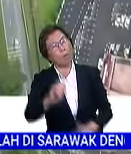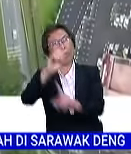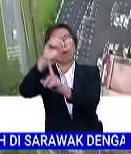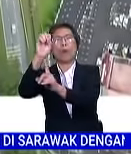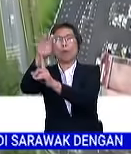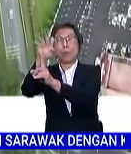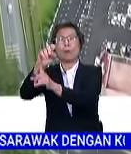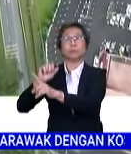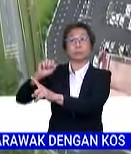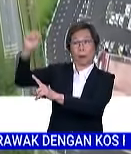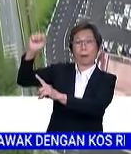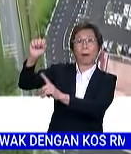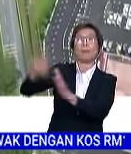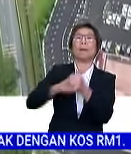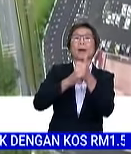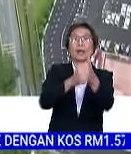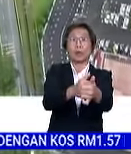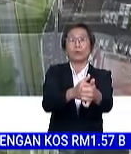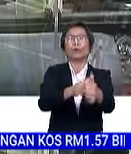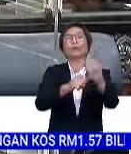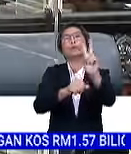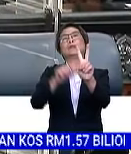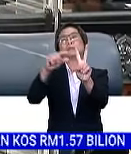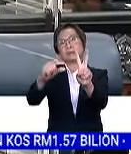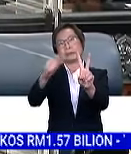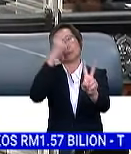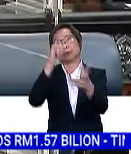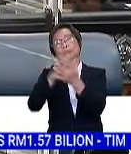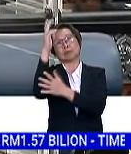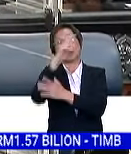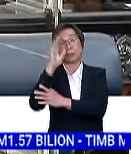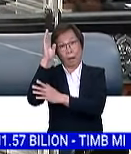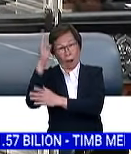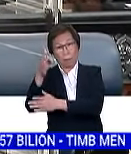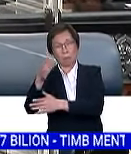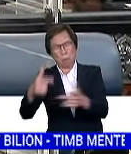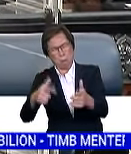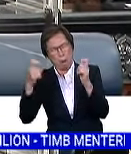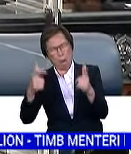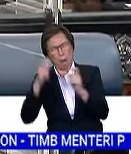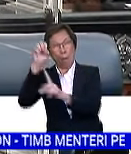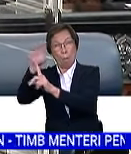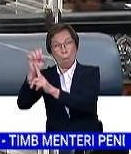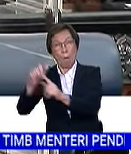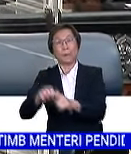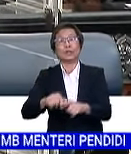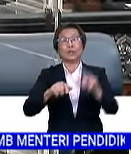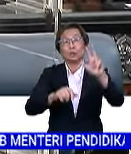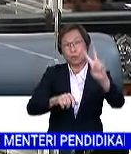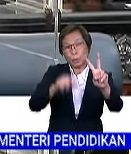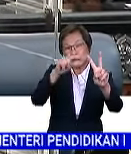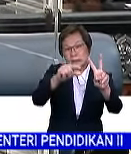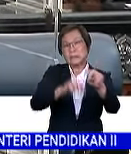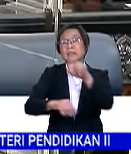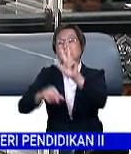di Sabah adalah berasaskan 2G. Justru kerajaan akan memastikan kelajuan internet di kawasan liputan 2G dan